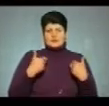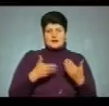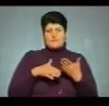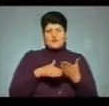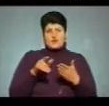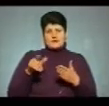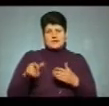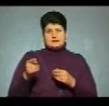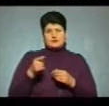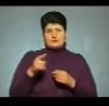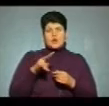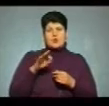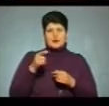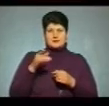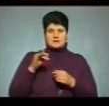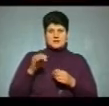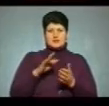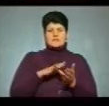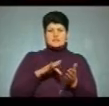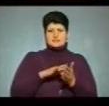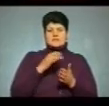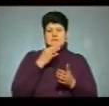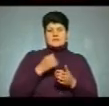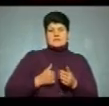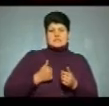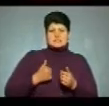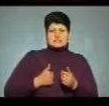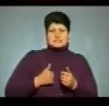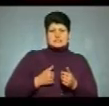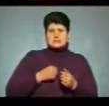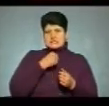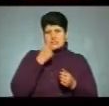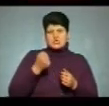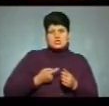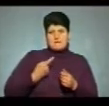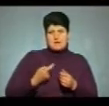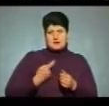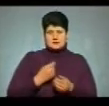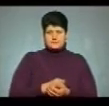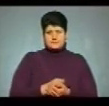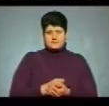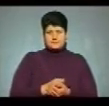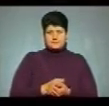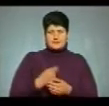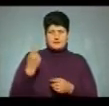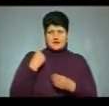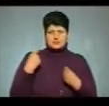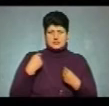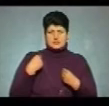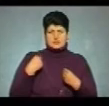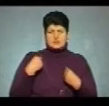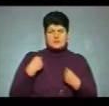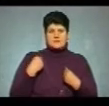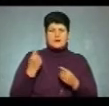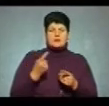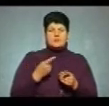волонтери Тернопільського логістичного центру, розповіла старший майстер виробничого навчання Оксана Рихлевич. Перші костюми, коли ми підписали, в